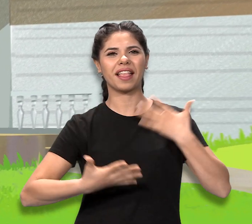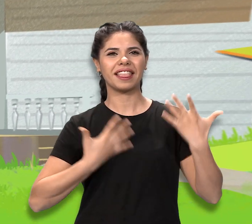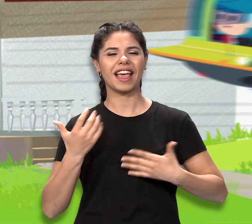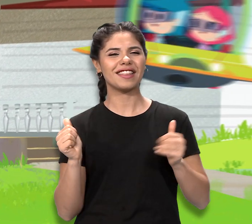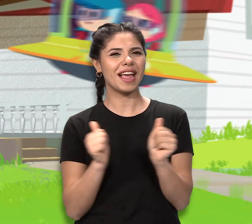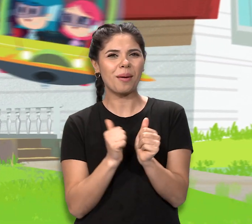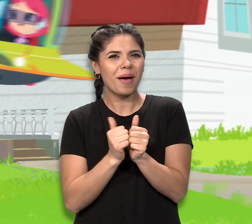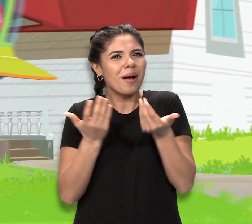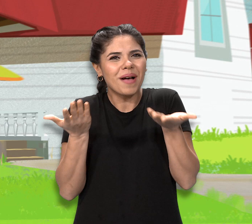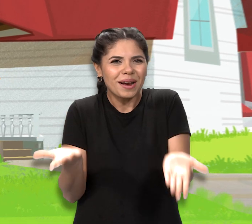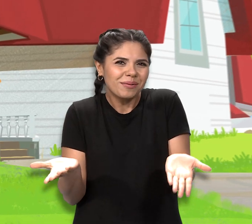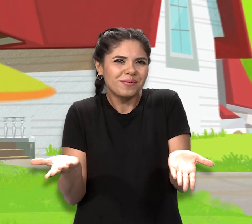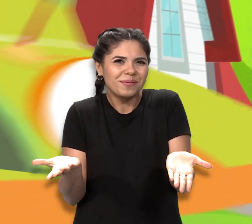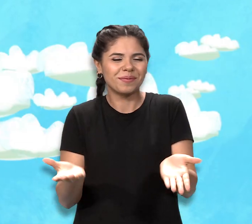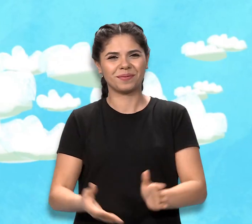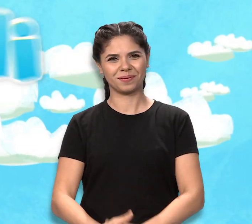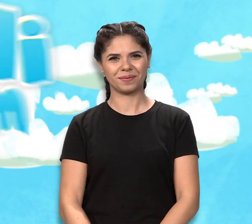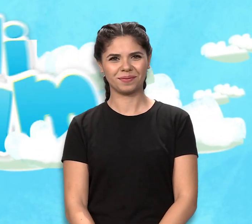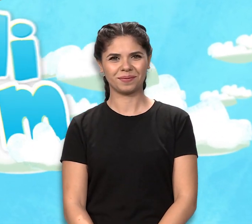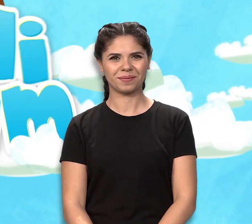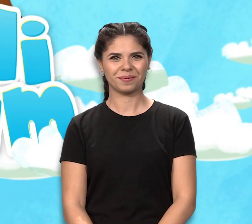içimizde neşeyle.